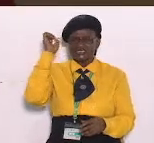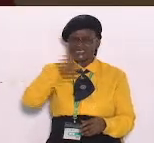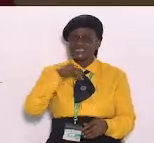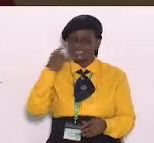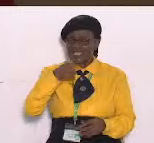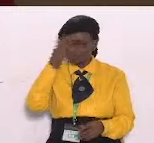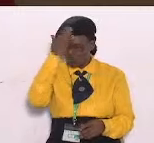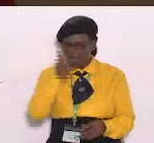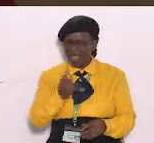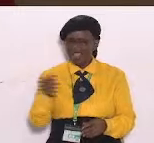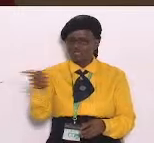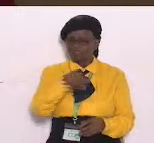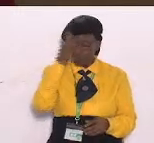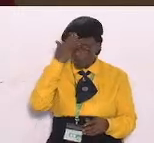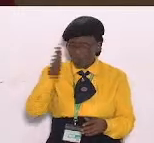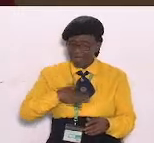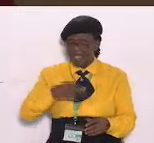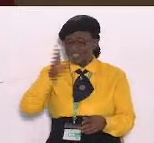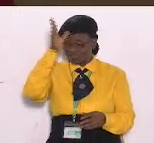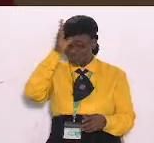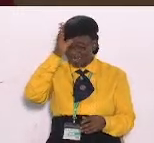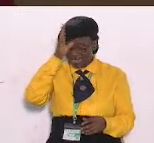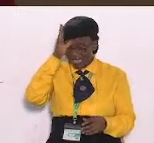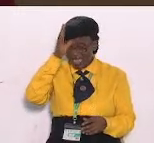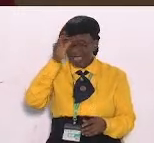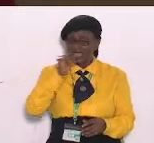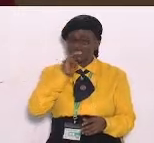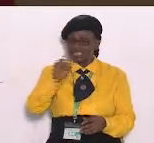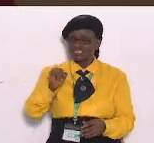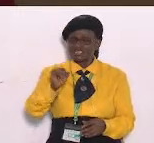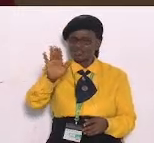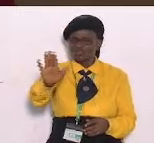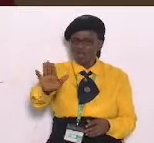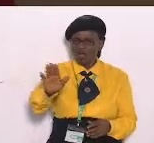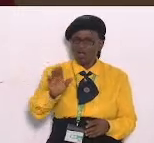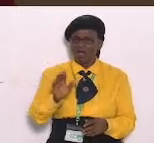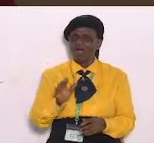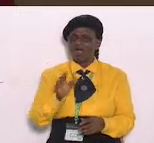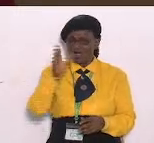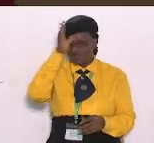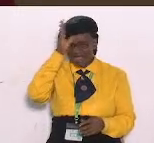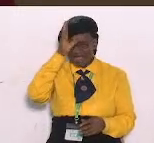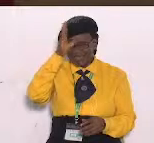dit pourquoi parce que mon père est